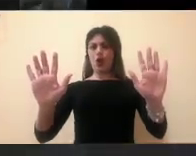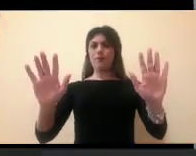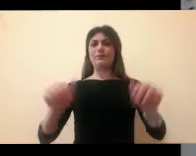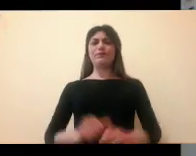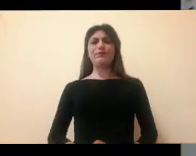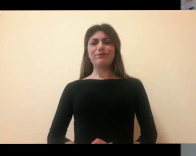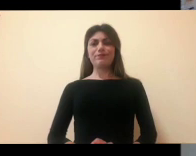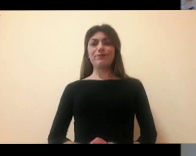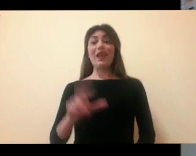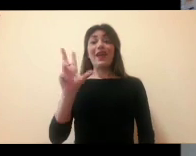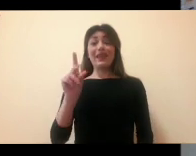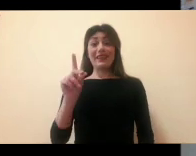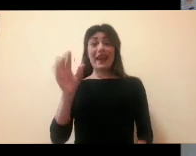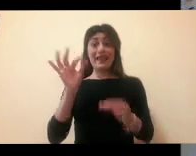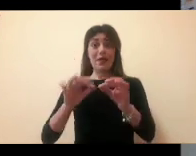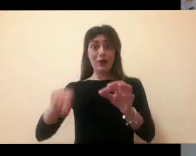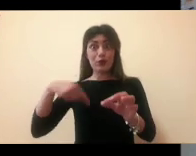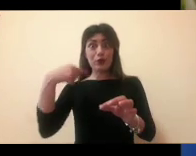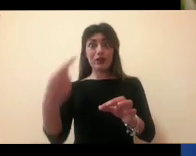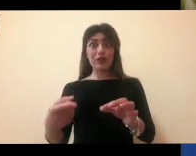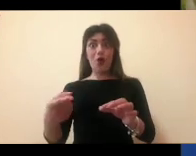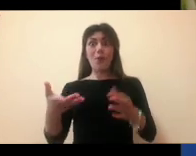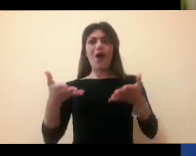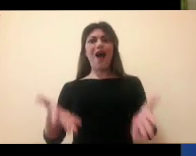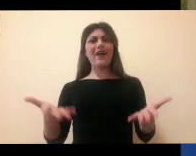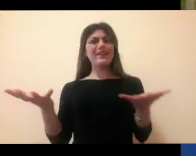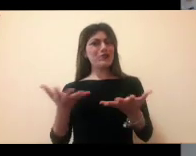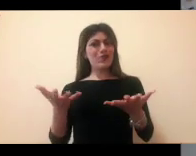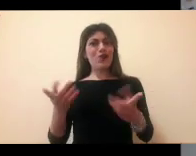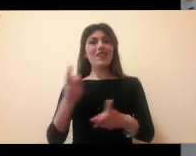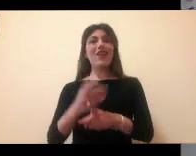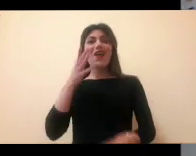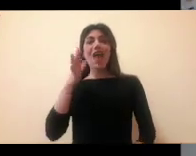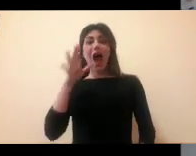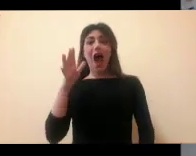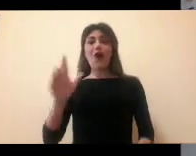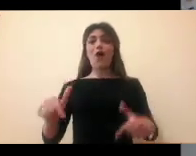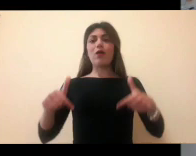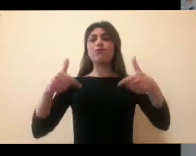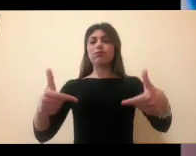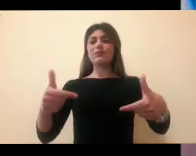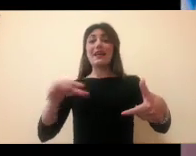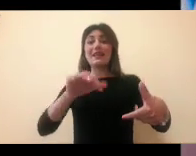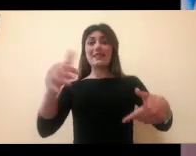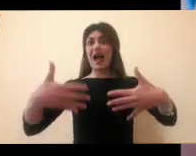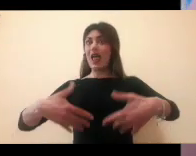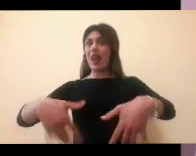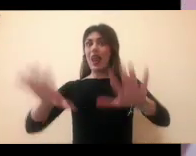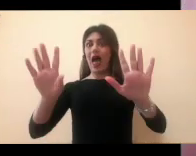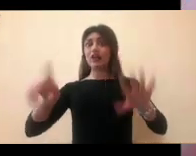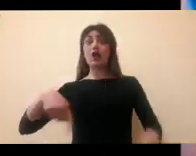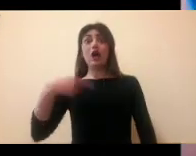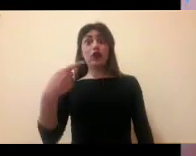bruciare. Ho aspettato mezz'oretta e ora non mi rimane che sciacquare per bene le mie zucchine per eliminare il sale in eccesso e poi strizzarle